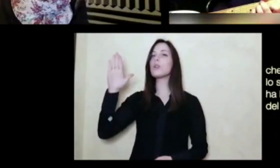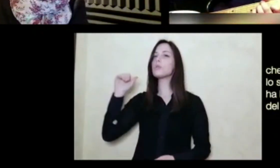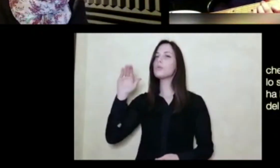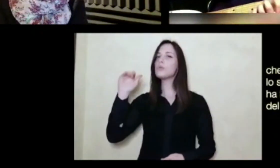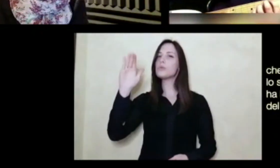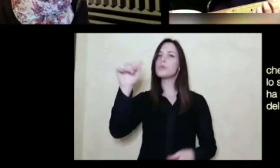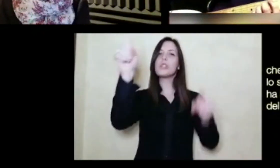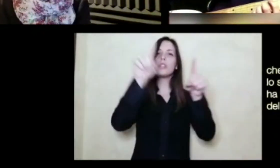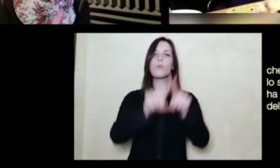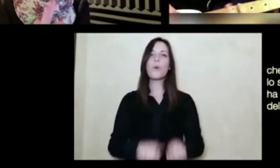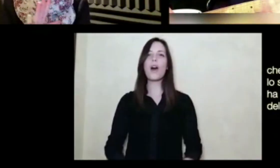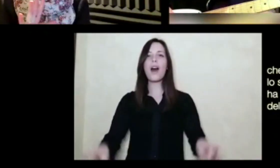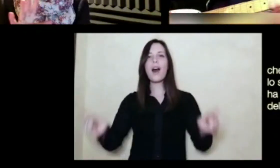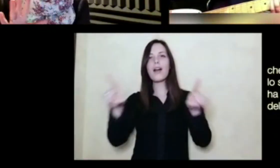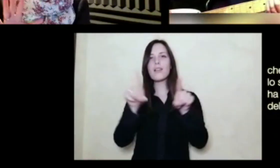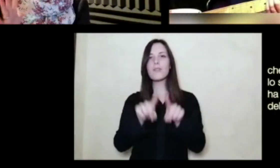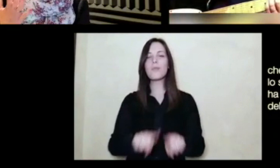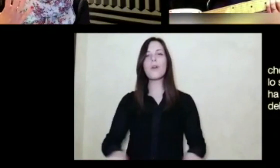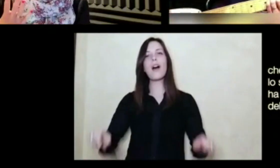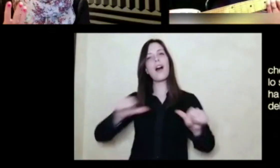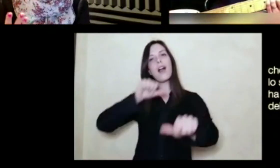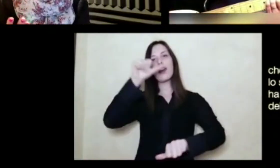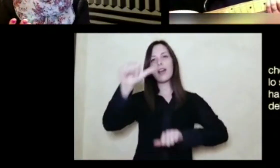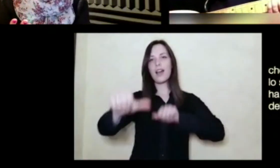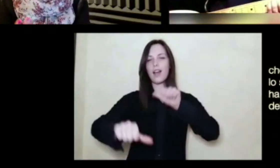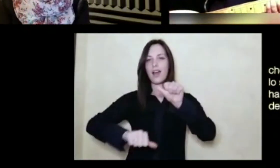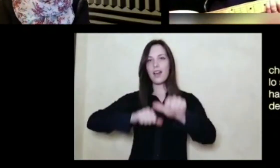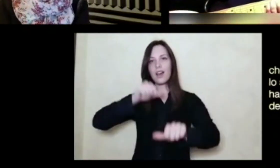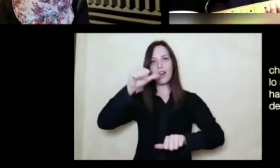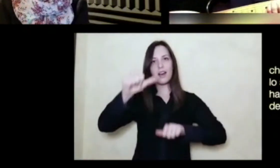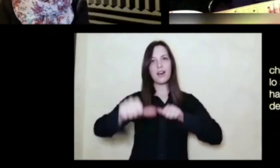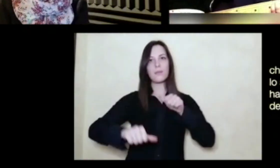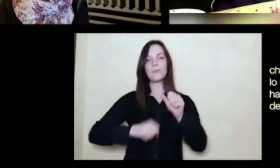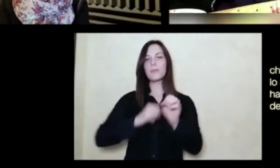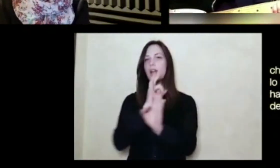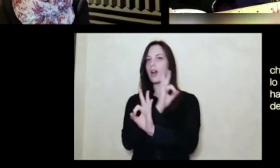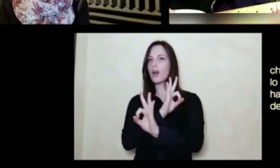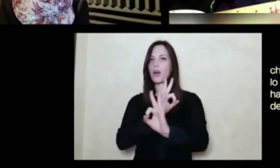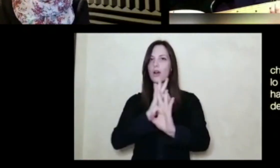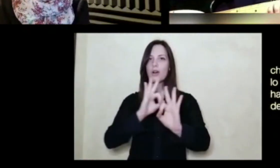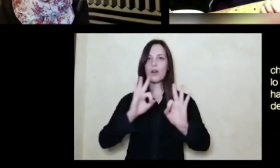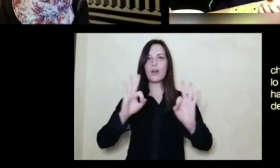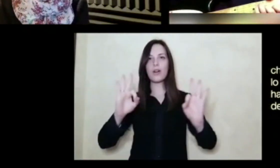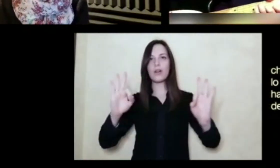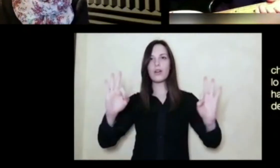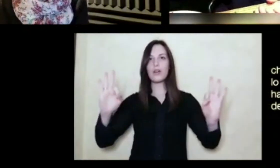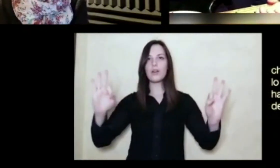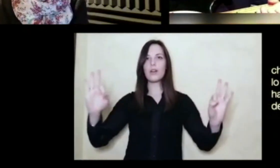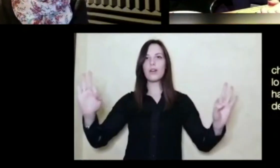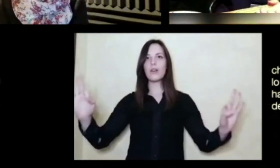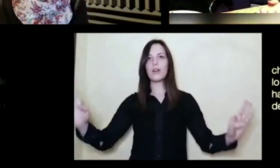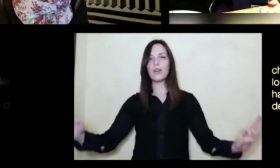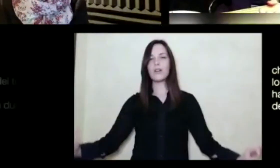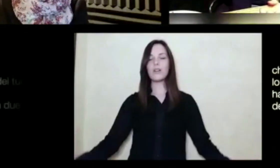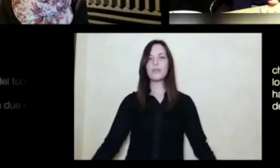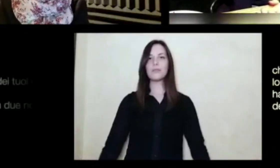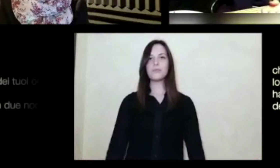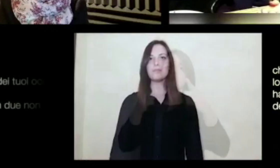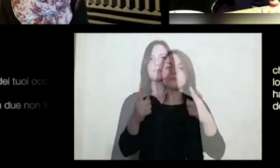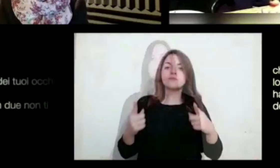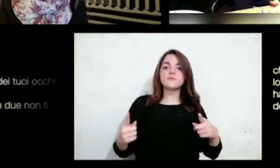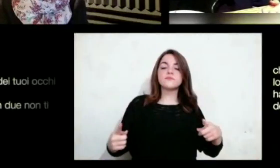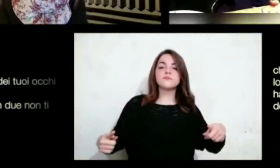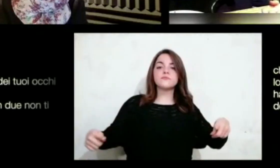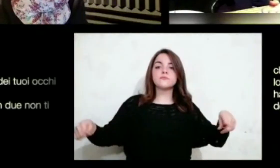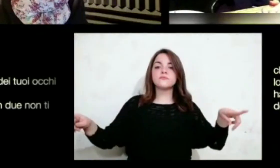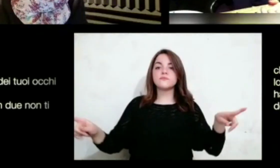colore. Ha lo stesso colore del giorno